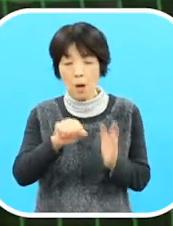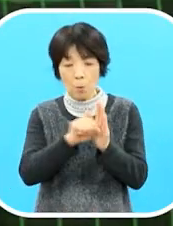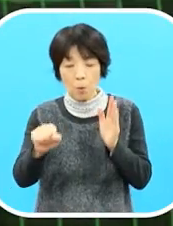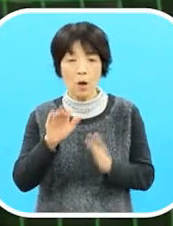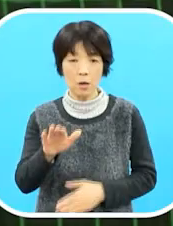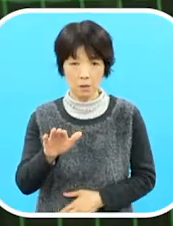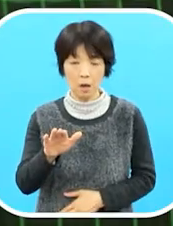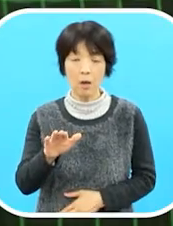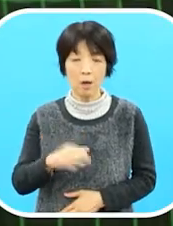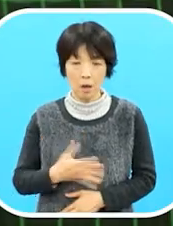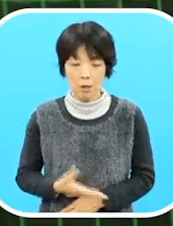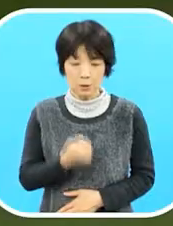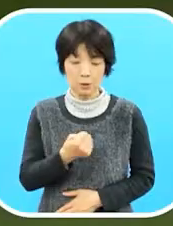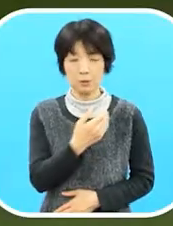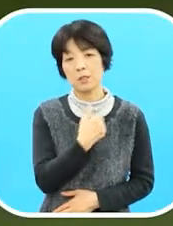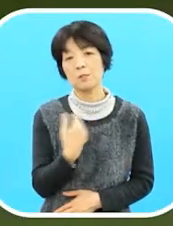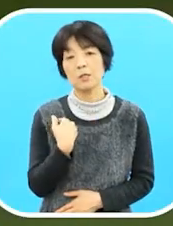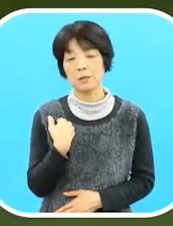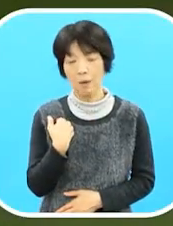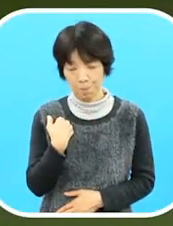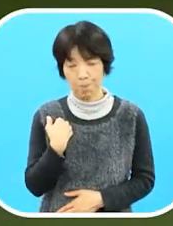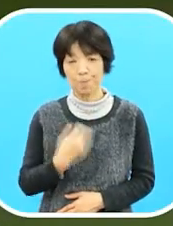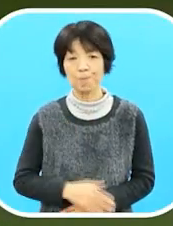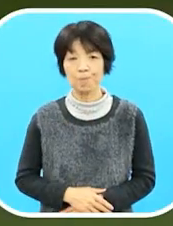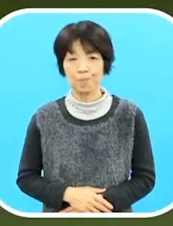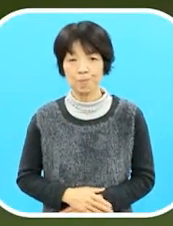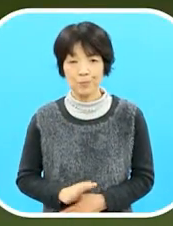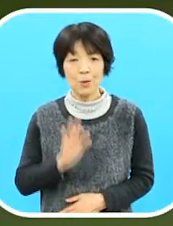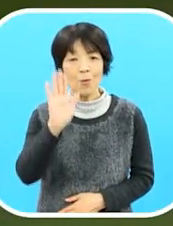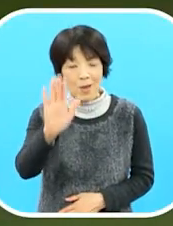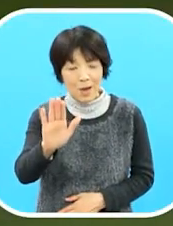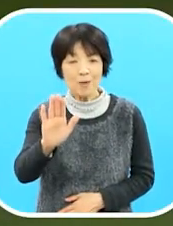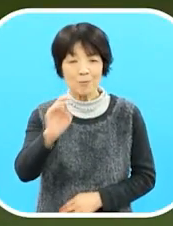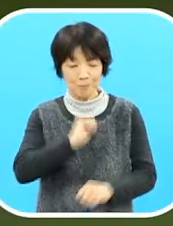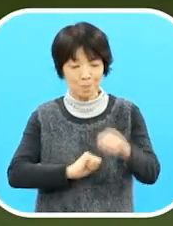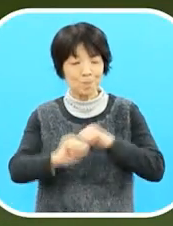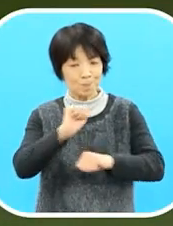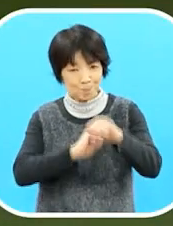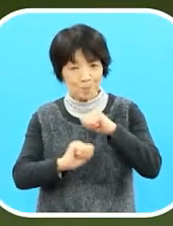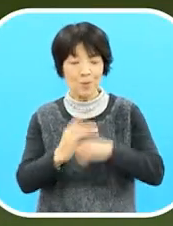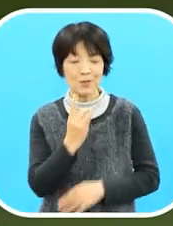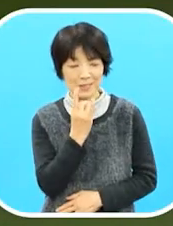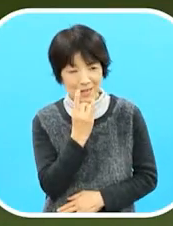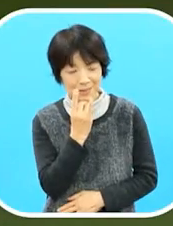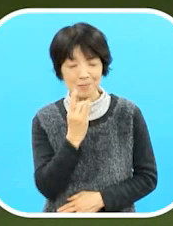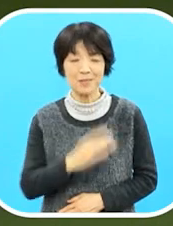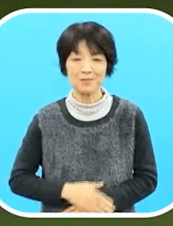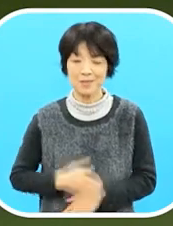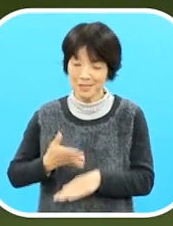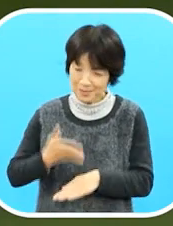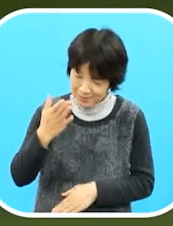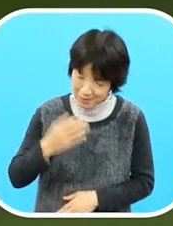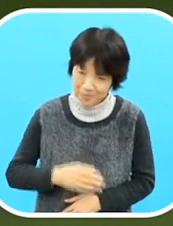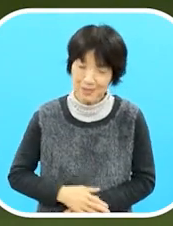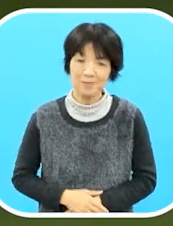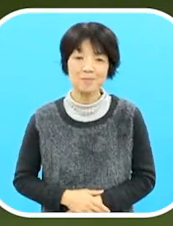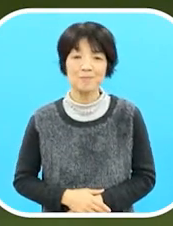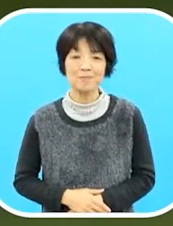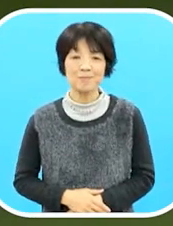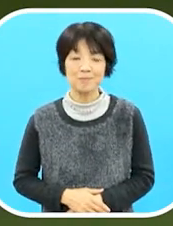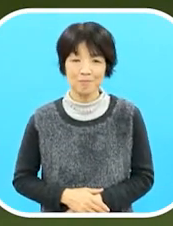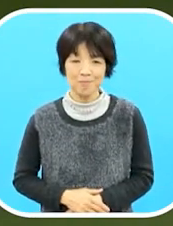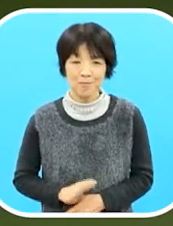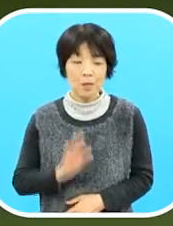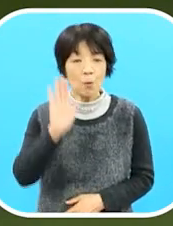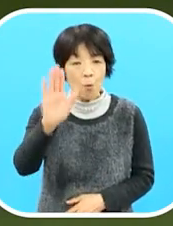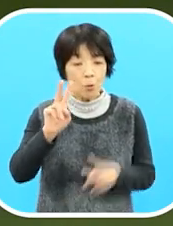当に自信にはなりました。 これからの成田投手の活躍期待してます。 はい、ありがとうございます。 それでは最後に成田投手の今後のビ